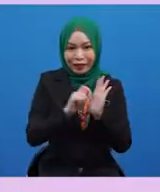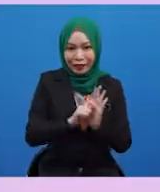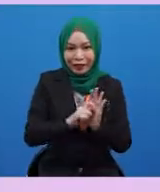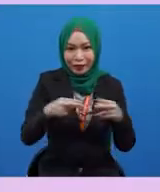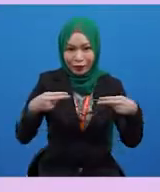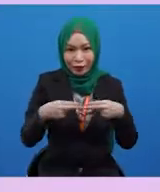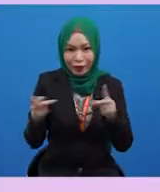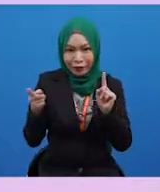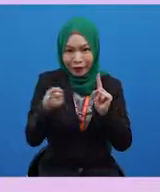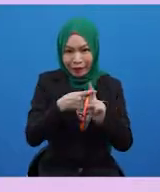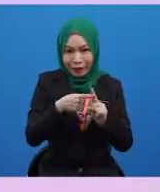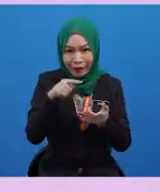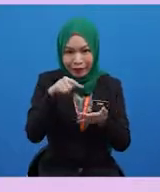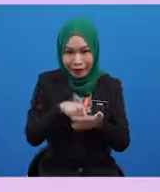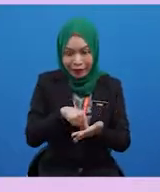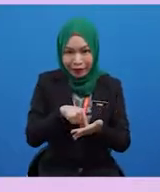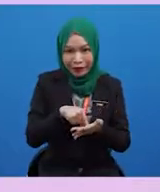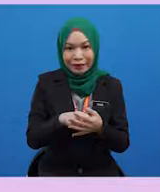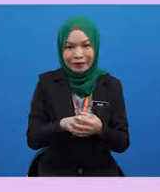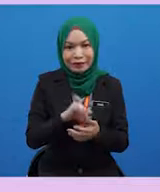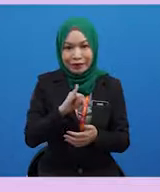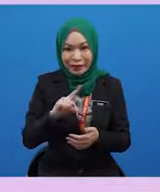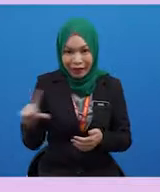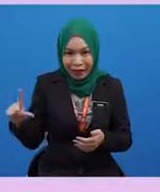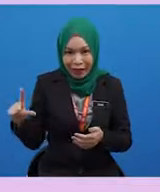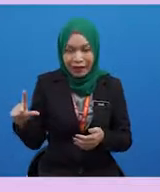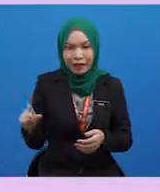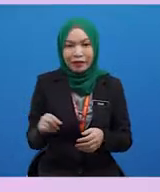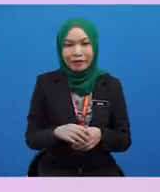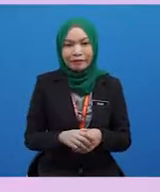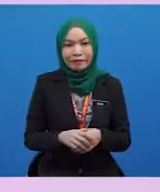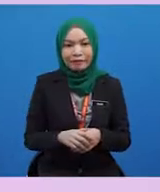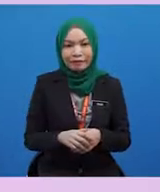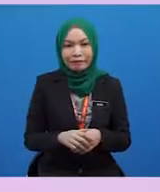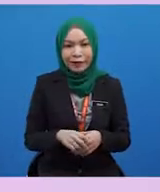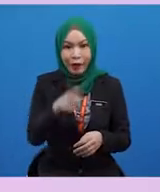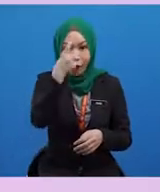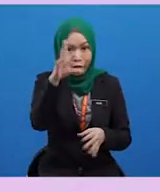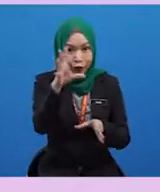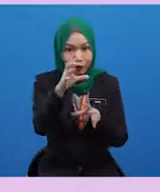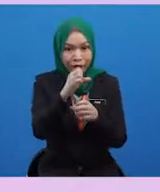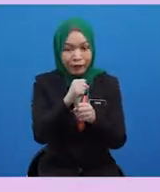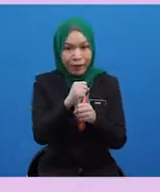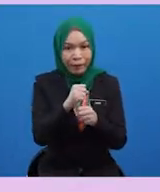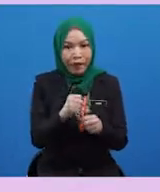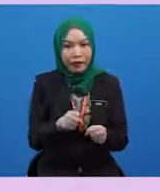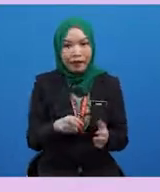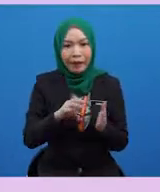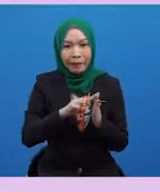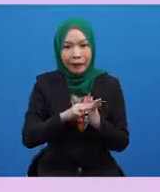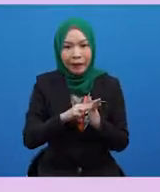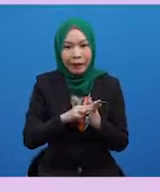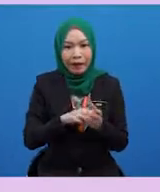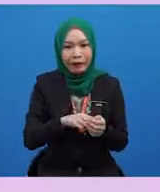tambahan ialah penanda penghubung yang berfungsi untuk menambahkan maklumat berkaitan